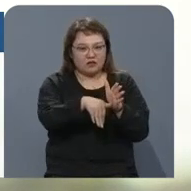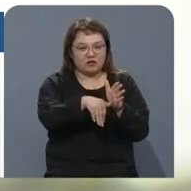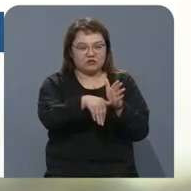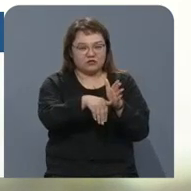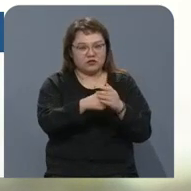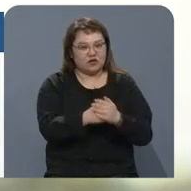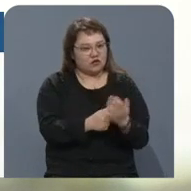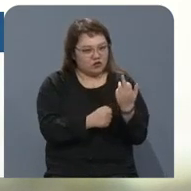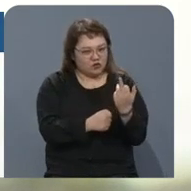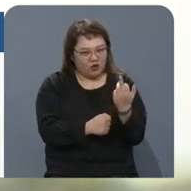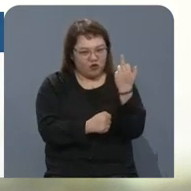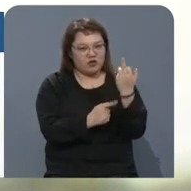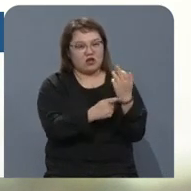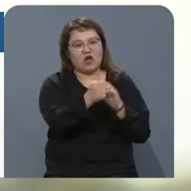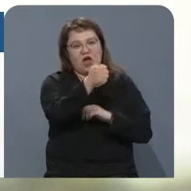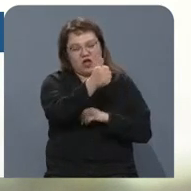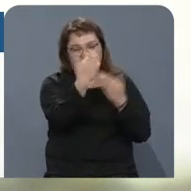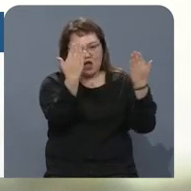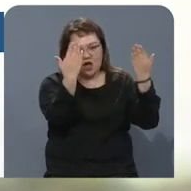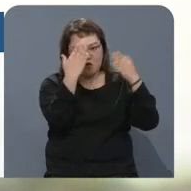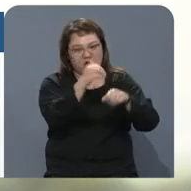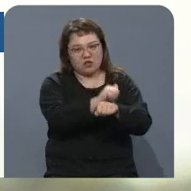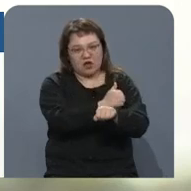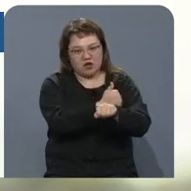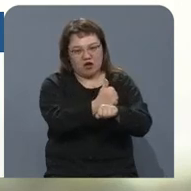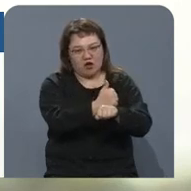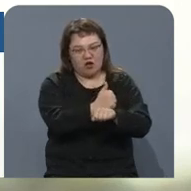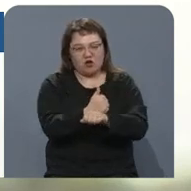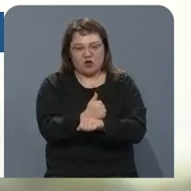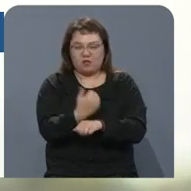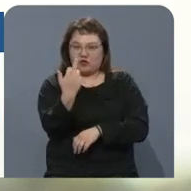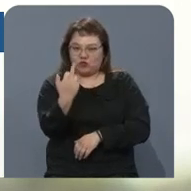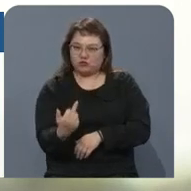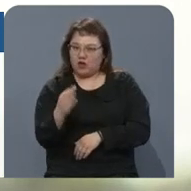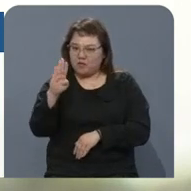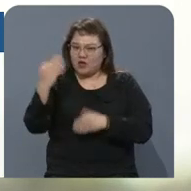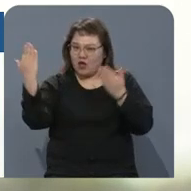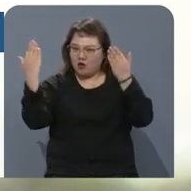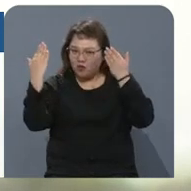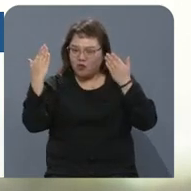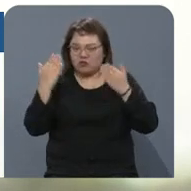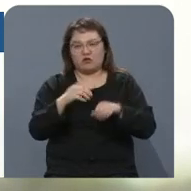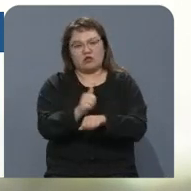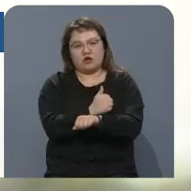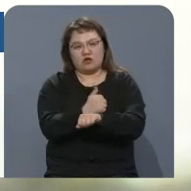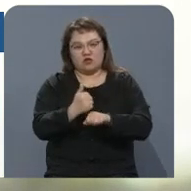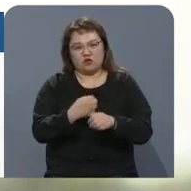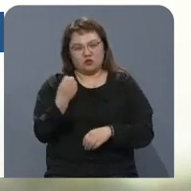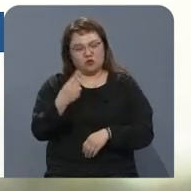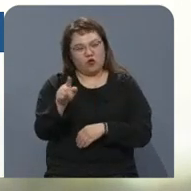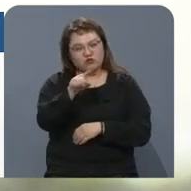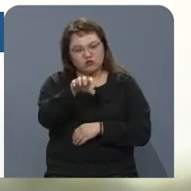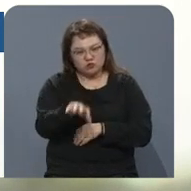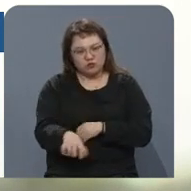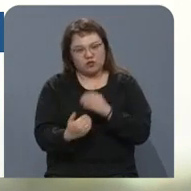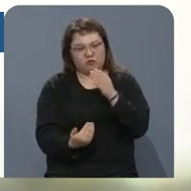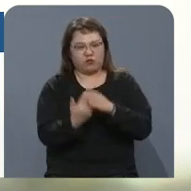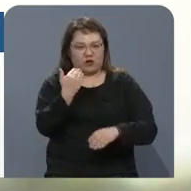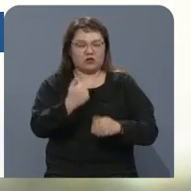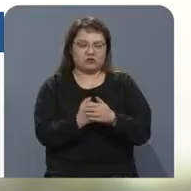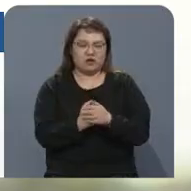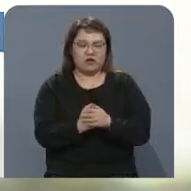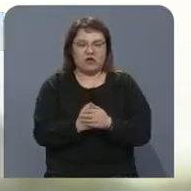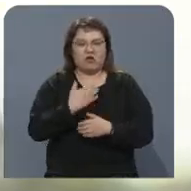뭐 형이 A 학교 다니다 그러면 동생 B 학교에 다니고 또 어디에서 또 확진자가 나올까 걱정이고 워낙